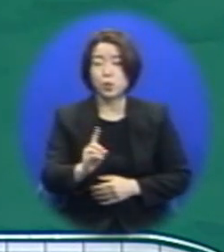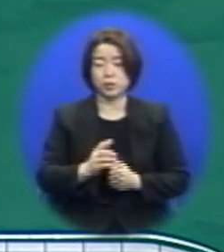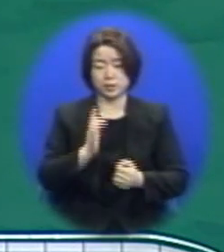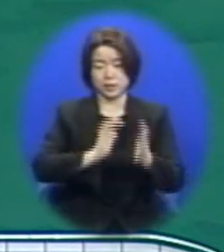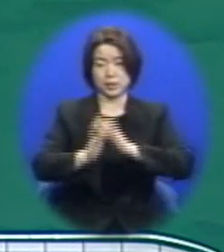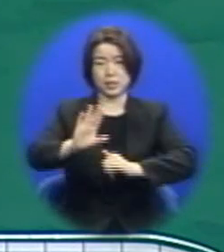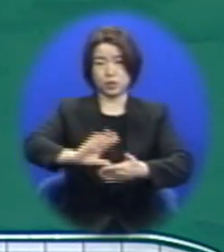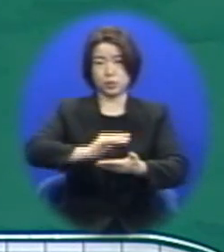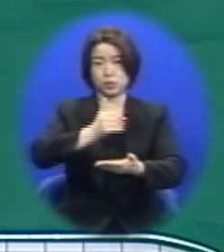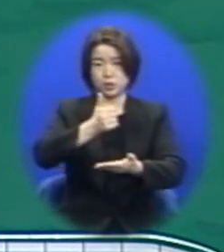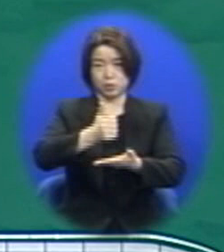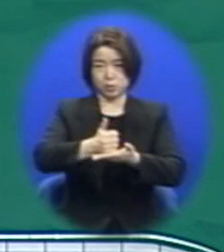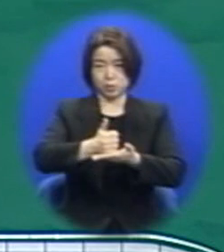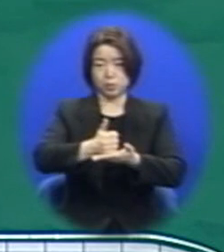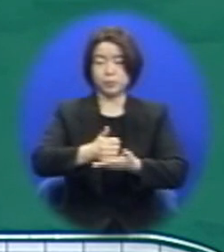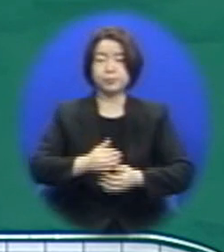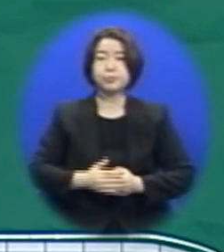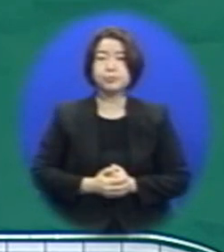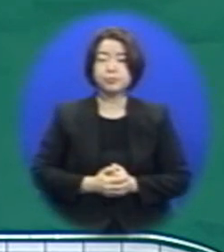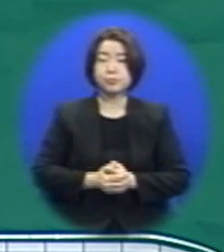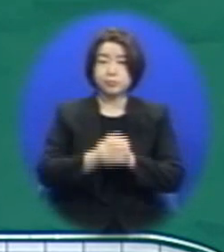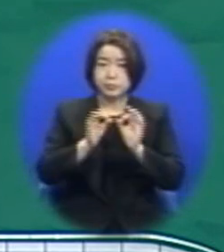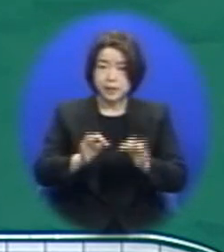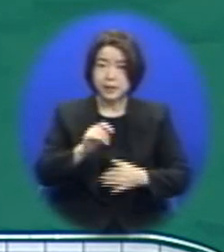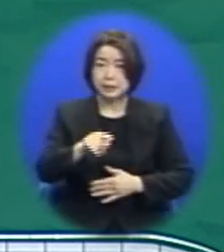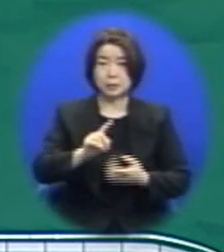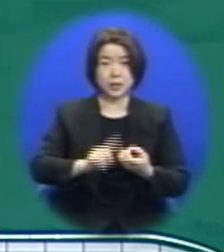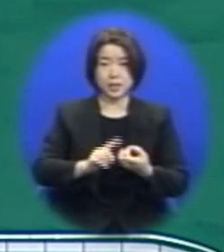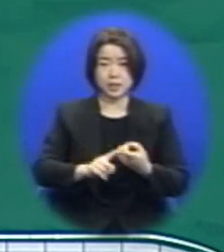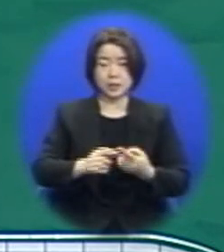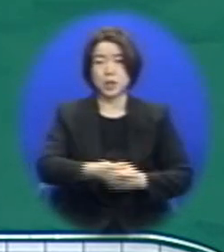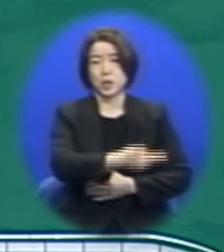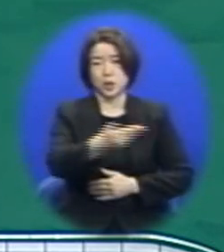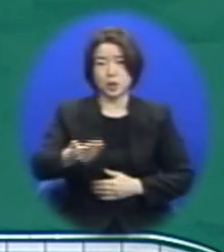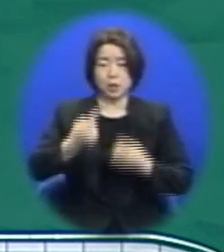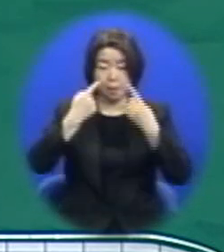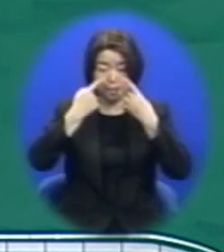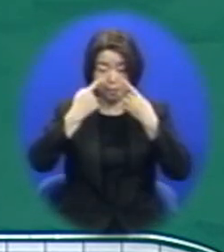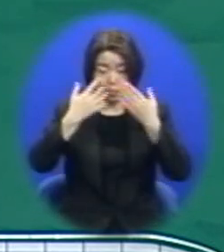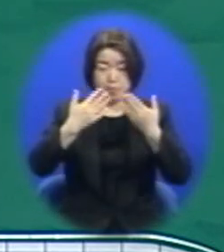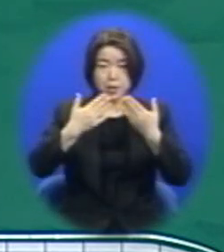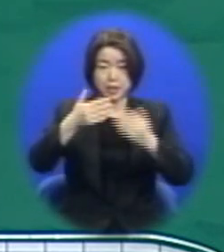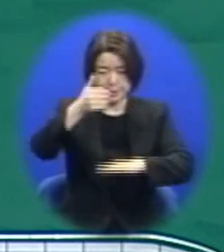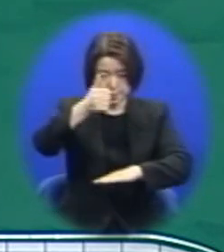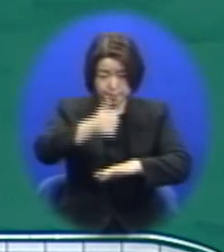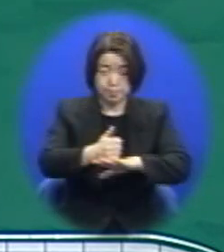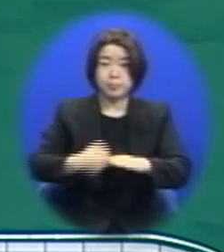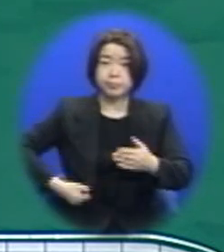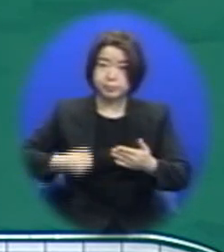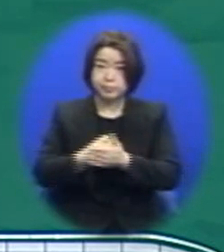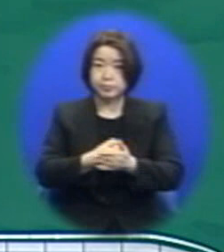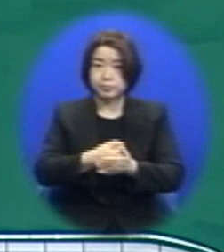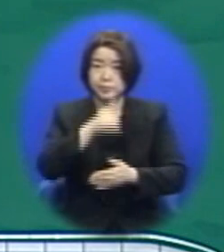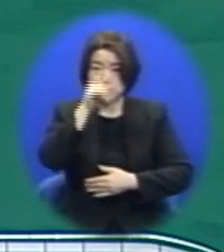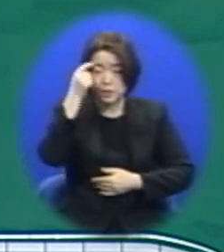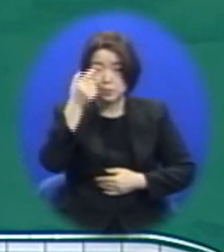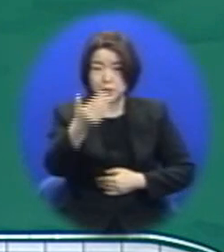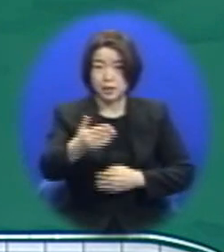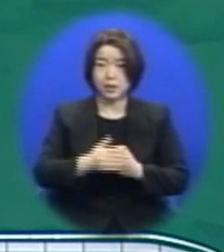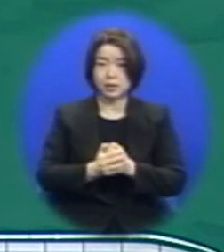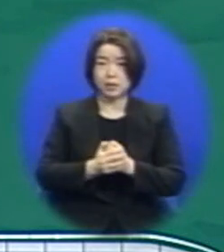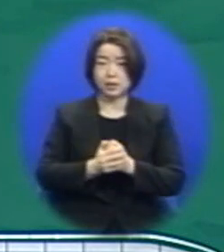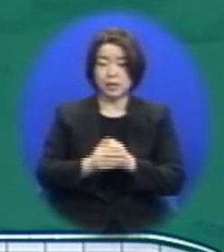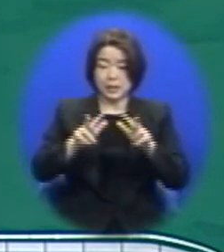예수 그리스도이십니다. 이제 그 점에 대해서 여러분이 분명히 결론이 내려졌습니까? 아직도